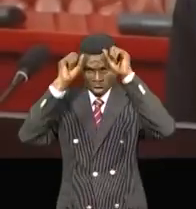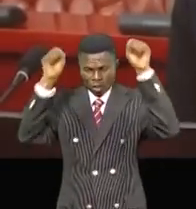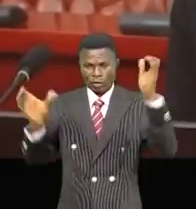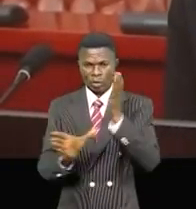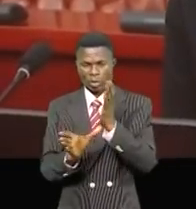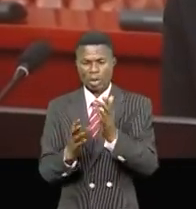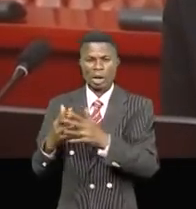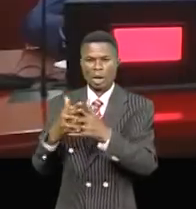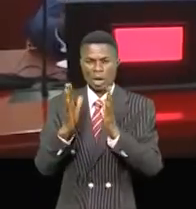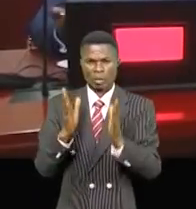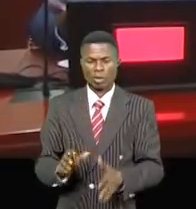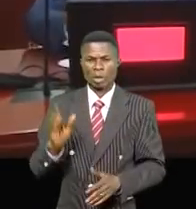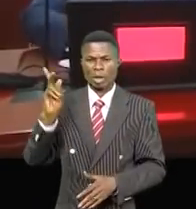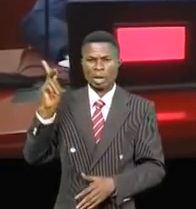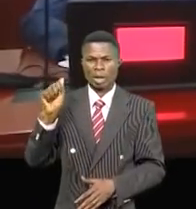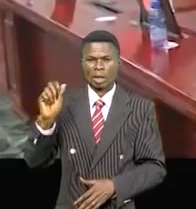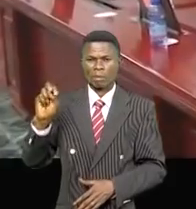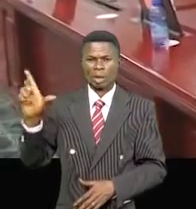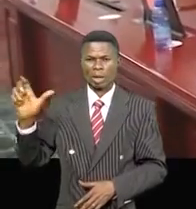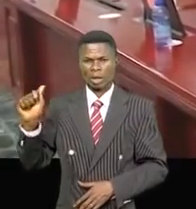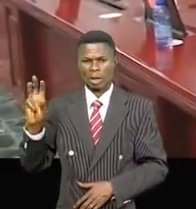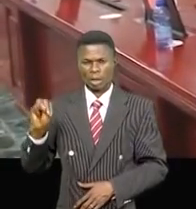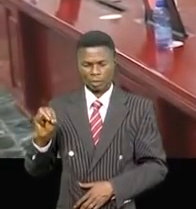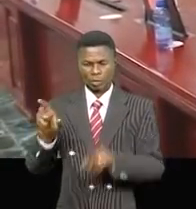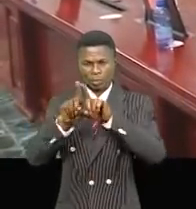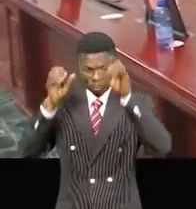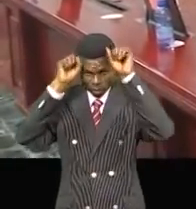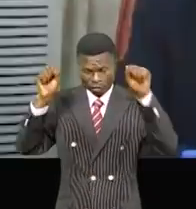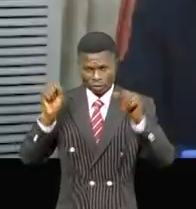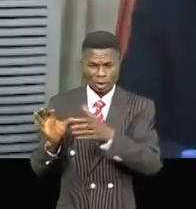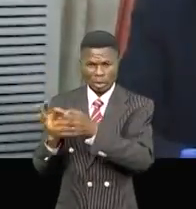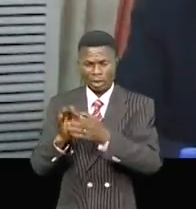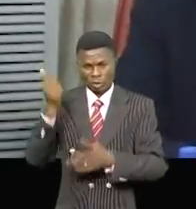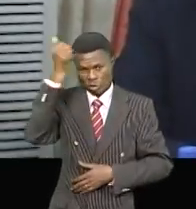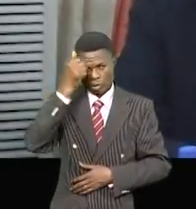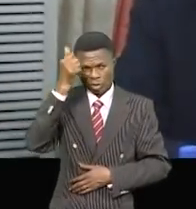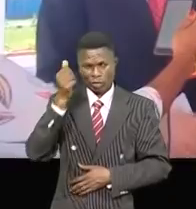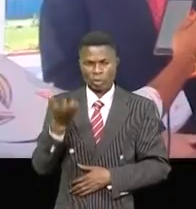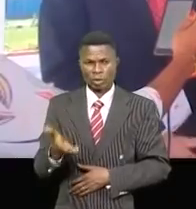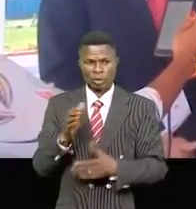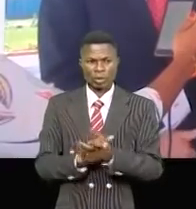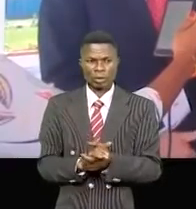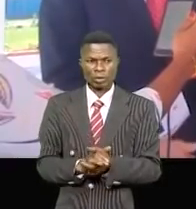des États-Unis, Kamala Harris, ainsi que la présidence de la RDC à l'Union africaine.